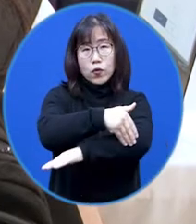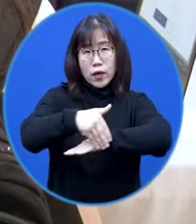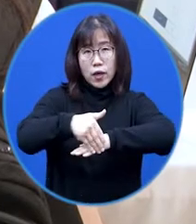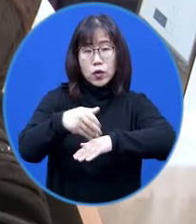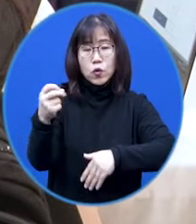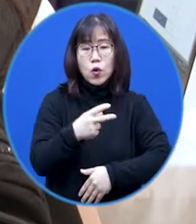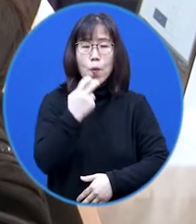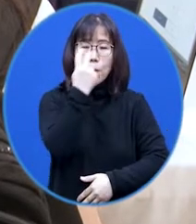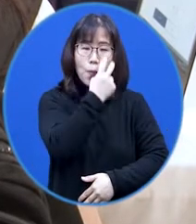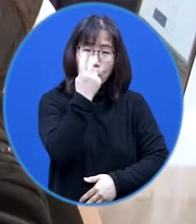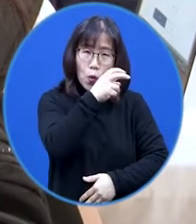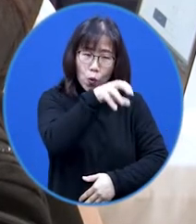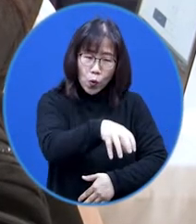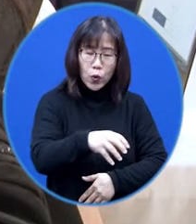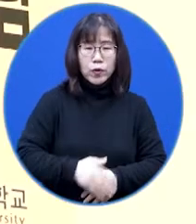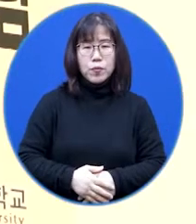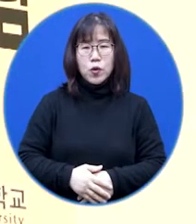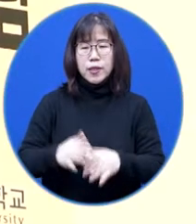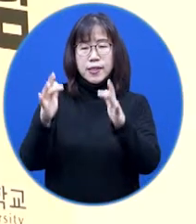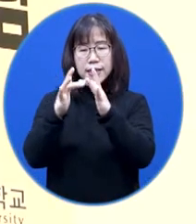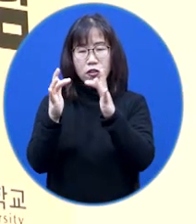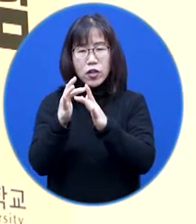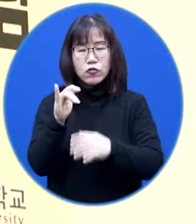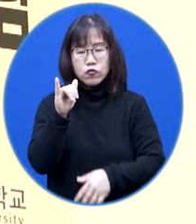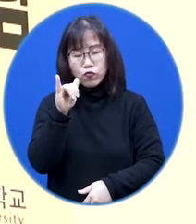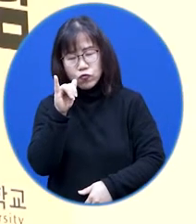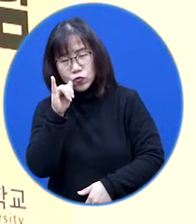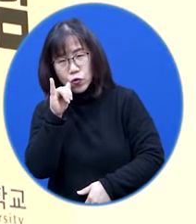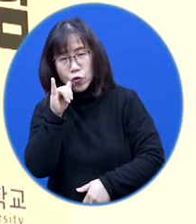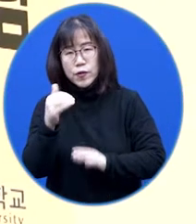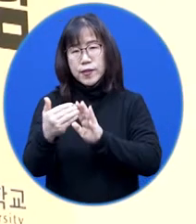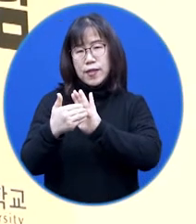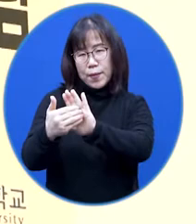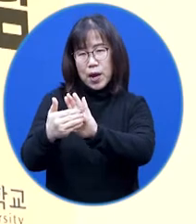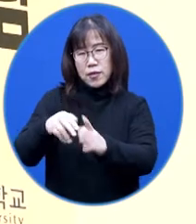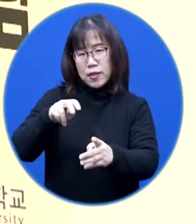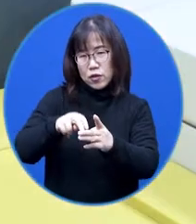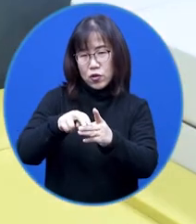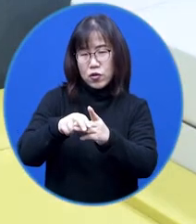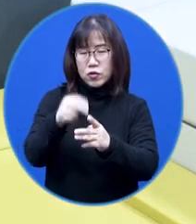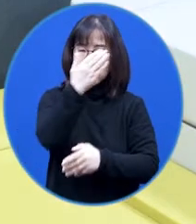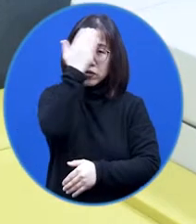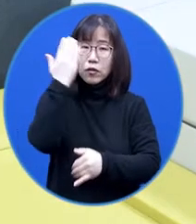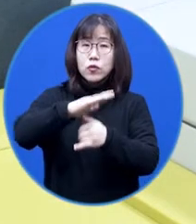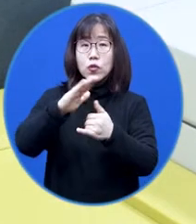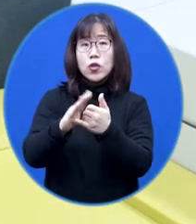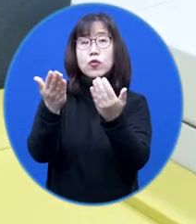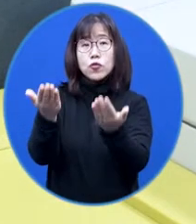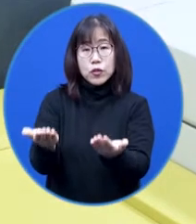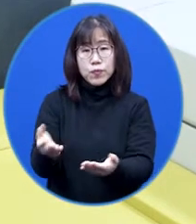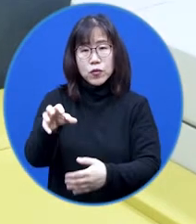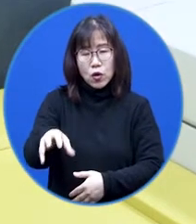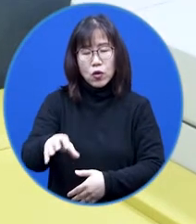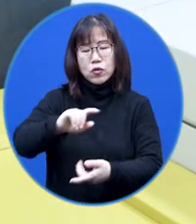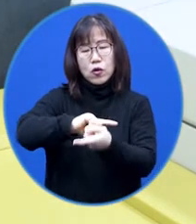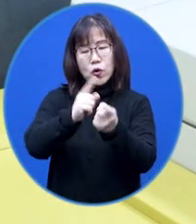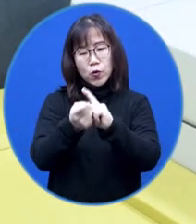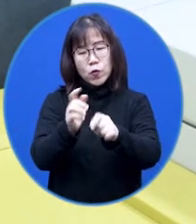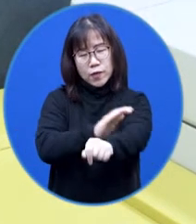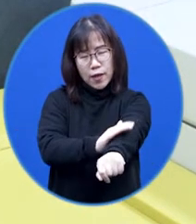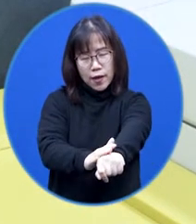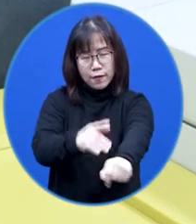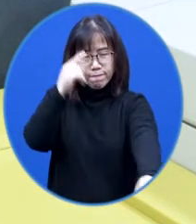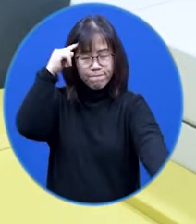집중 관리하게 됩니다. 이외에도 보호관찰소, 인터넷 중독 예방 상담센터, 청소년 쉼터